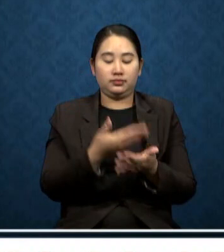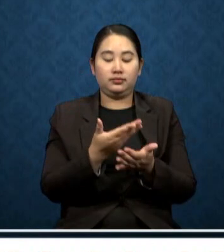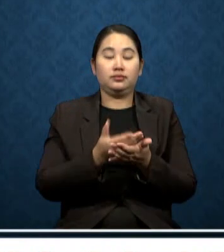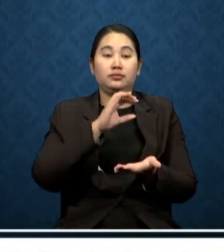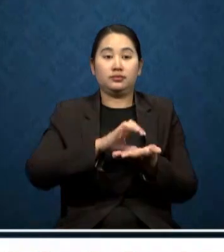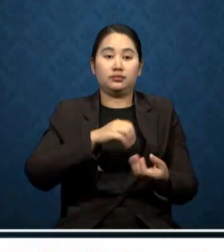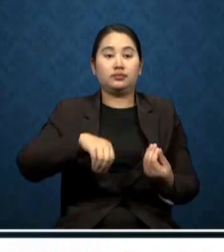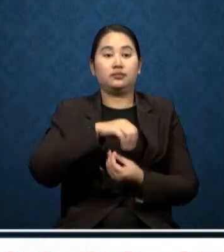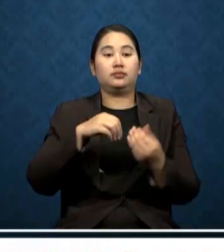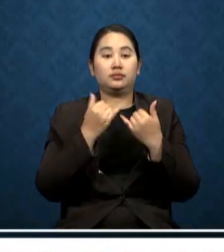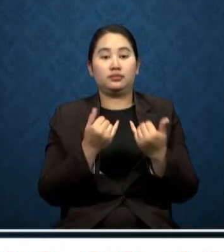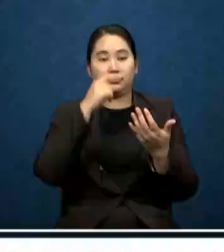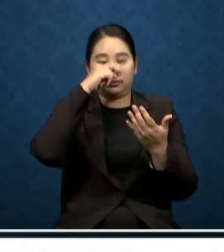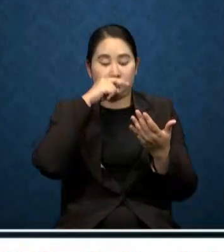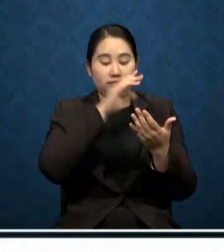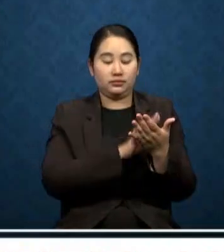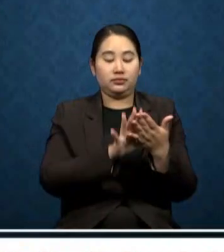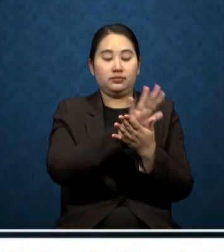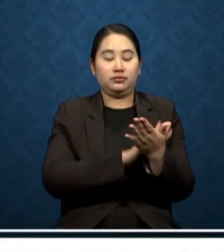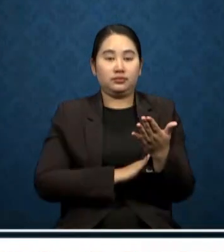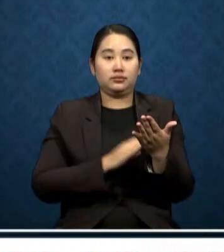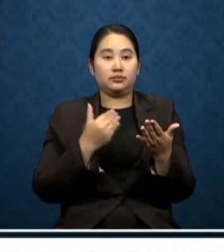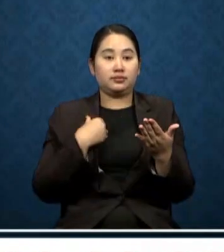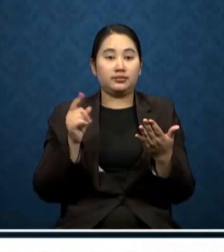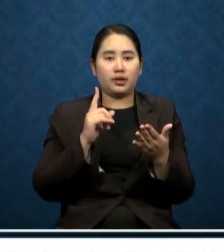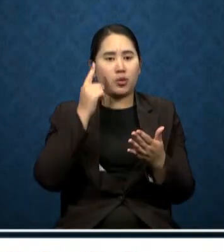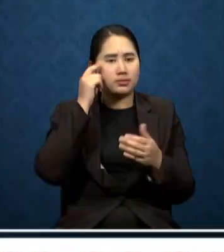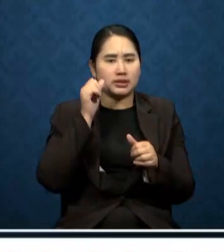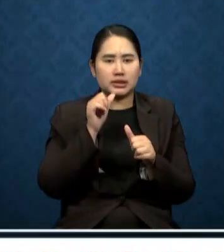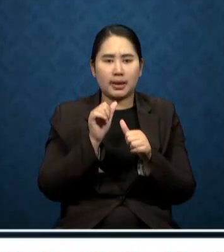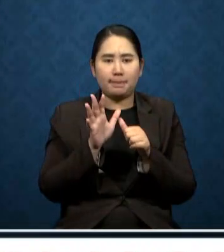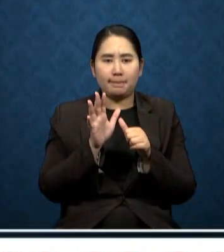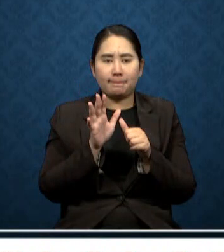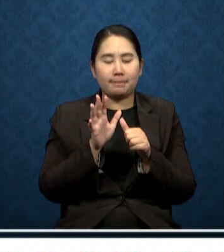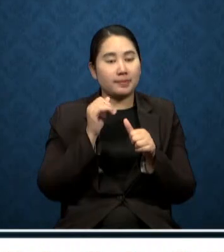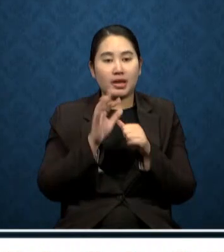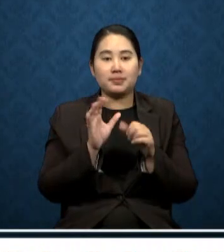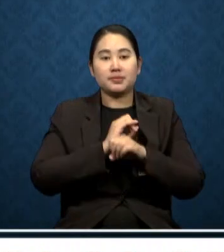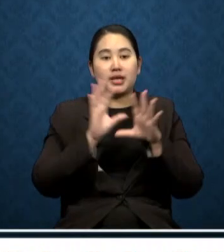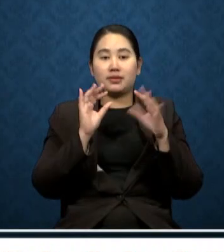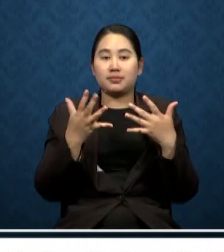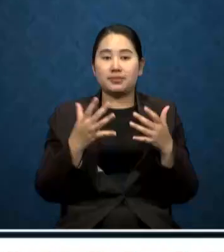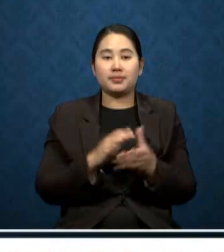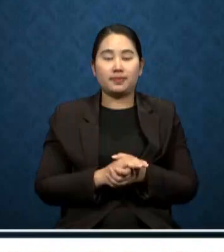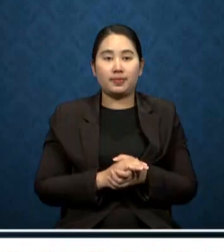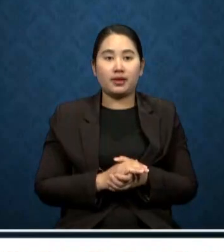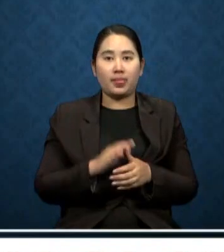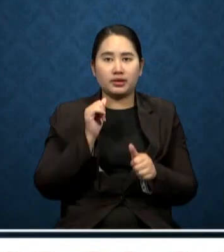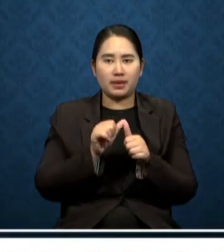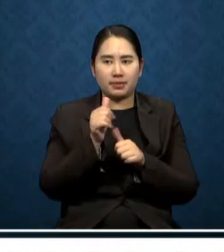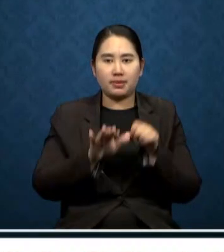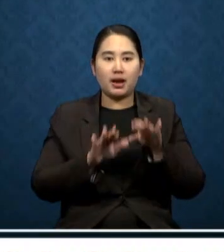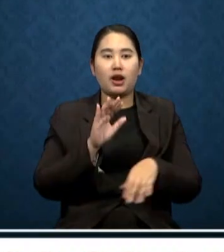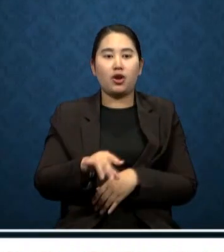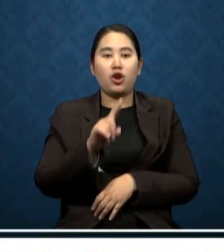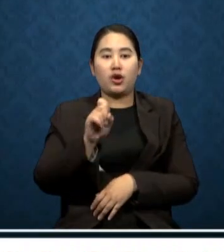เวียนที่มีอยู่ในประเทศของเราเนี่ยผมจำตัเลขแ่ ไม่ได้นะ แต่ทผมจำได้มีประมาณ 11